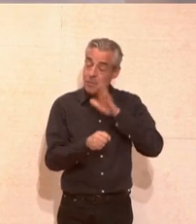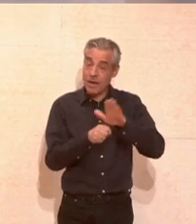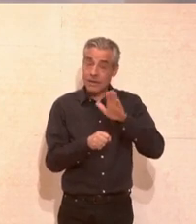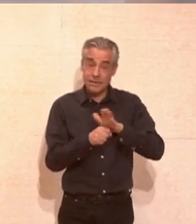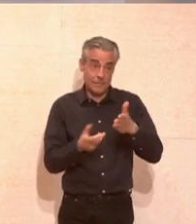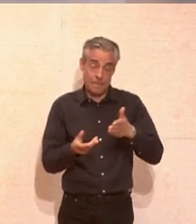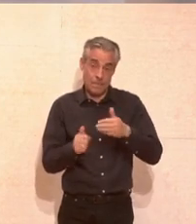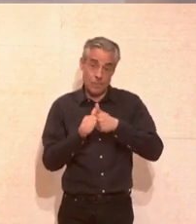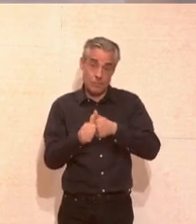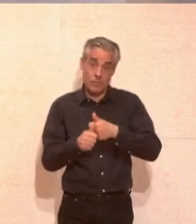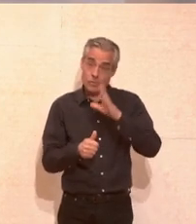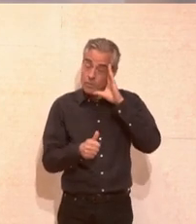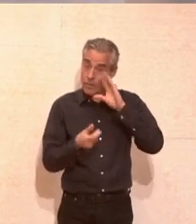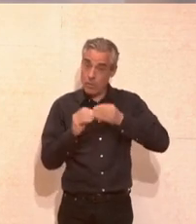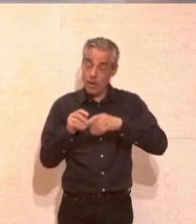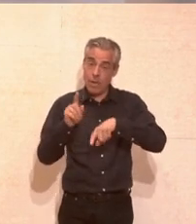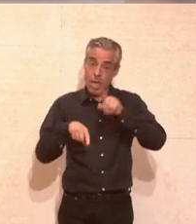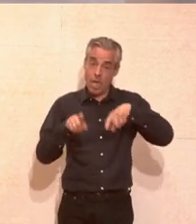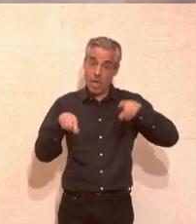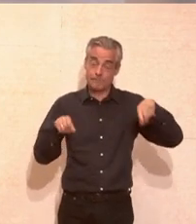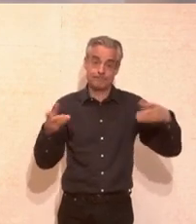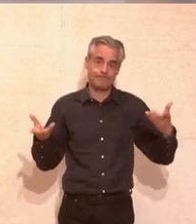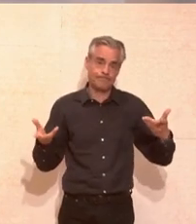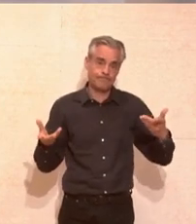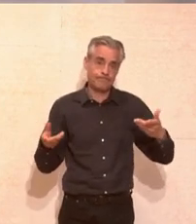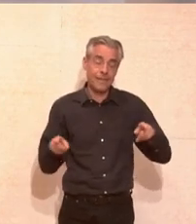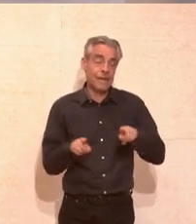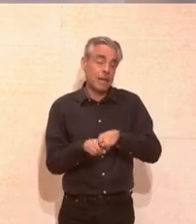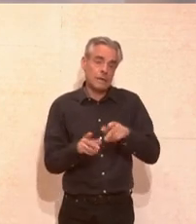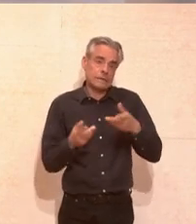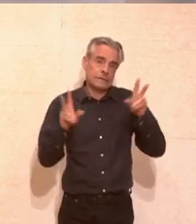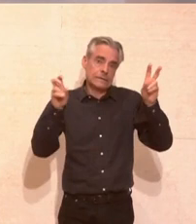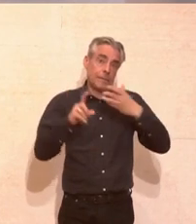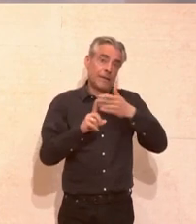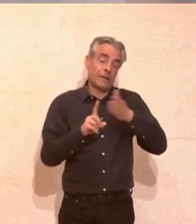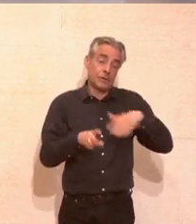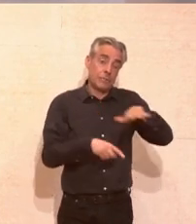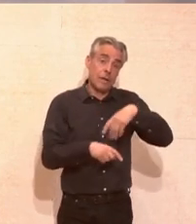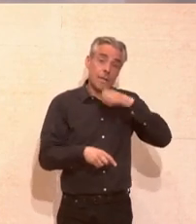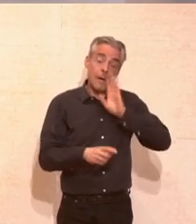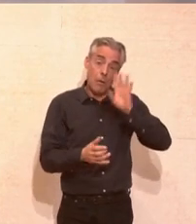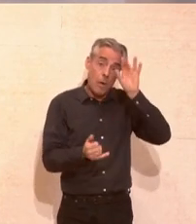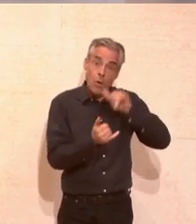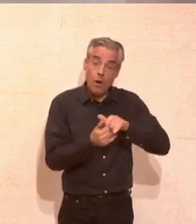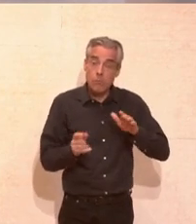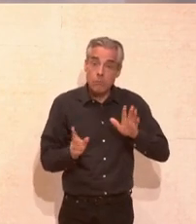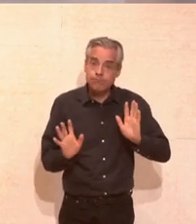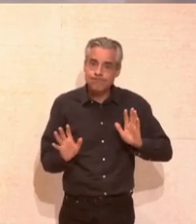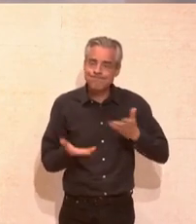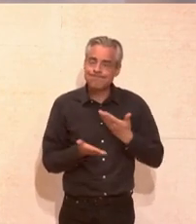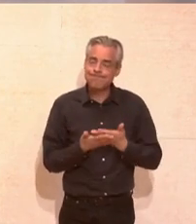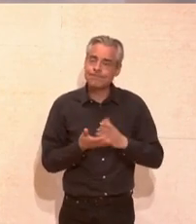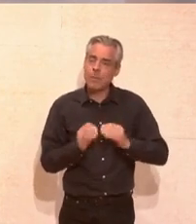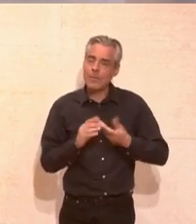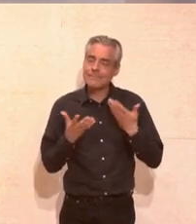par rapport au sommeil. Et c'est presque de la maltraitance, mais ils ne le savent pas. Donc il y a quelque chose